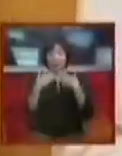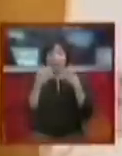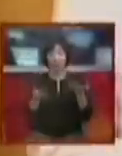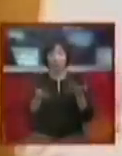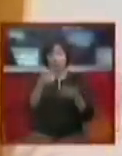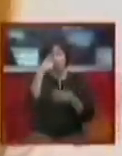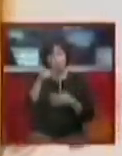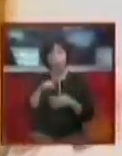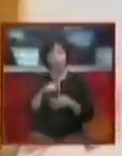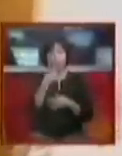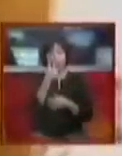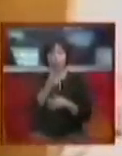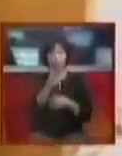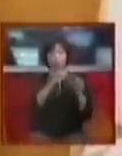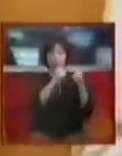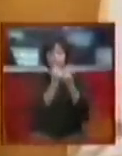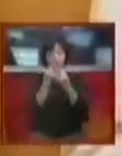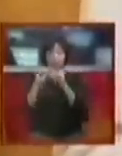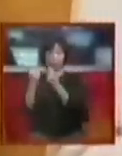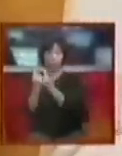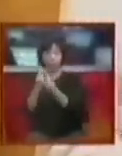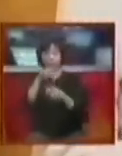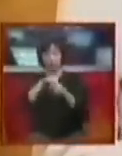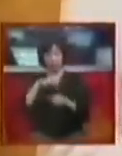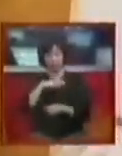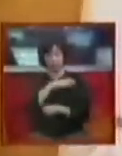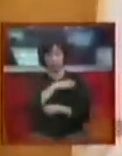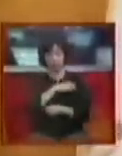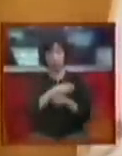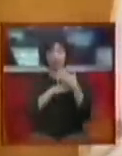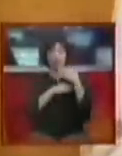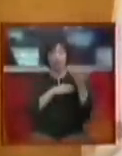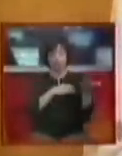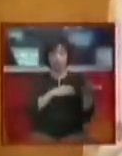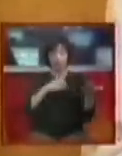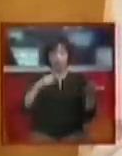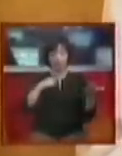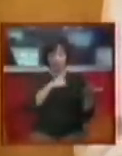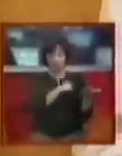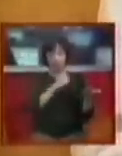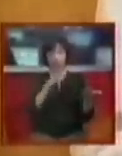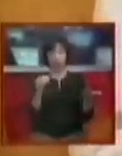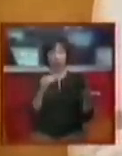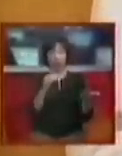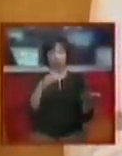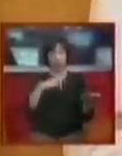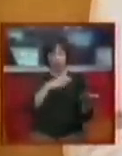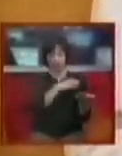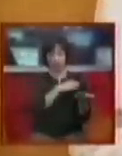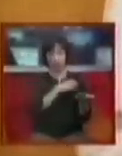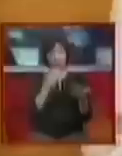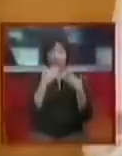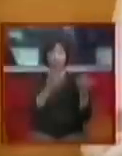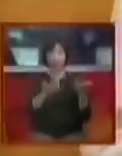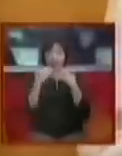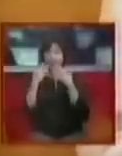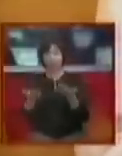Salamat din po sa dalawang institusyong buo-buo ng Kongreso, sa Senado at Kamara de Representante, na